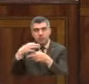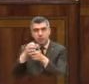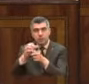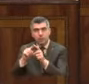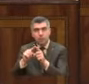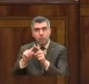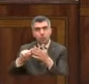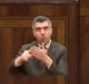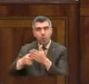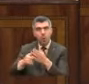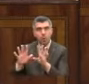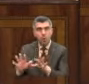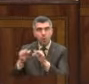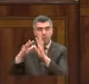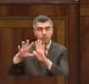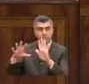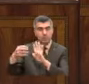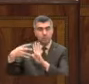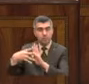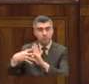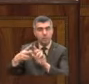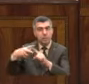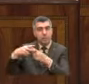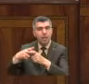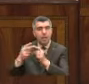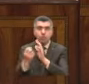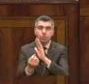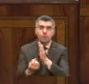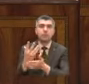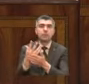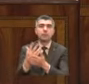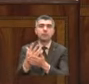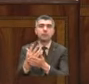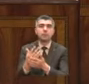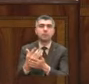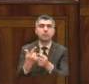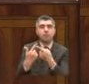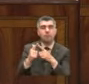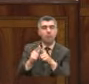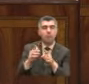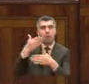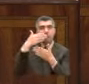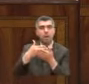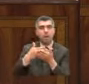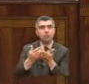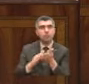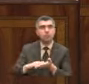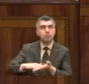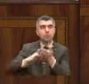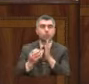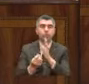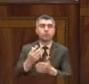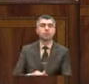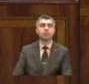من الطاقات المتجدده، ولكن ان نطور صناعه الطاقات المتجدده وان نطور خبرات المغرب في الطاقات المتجدده وان